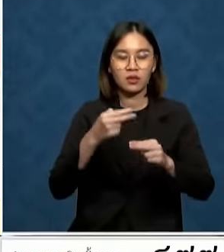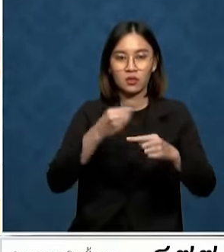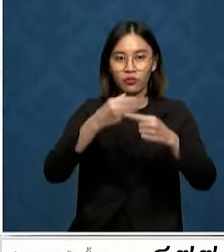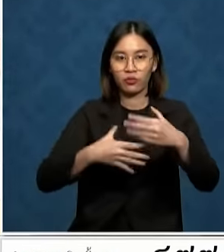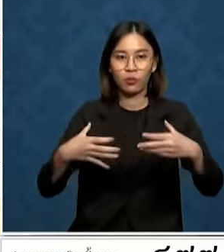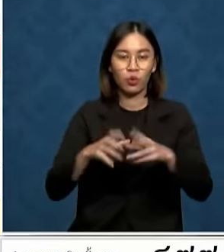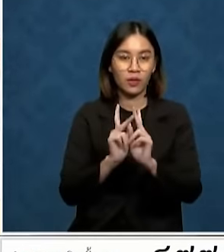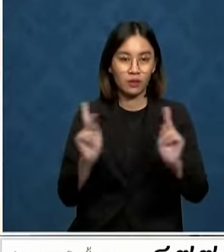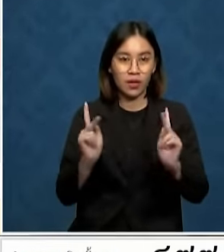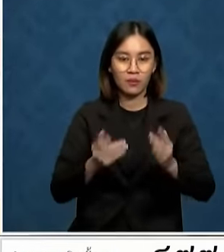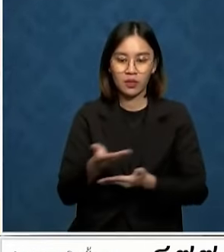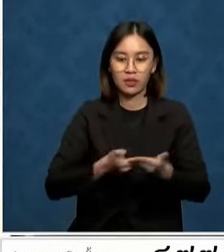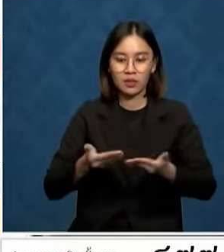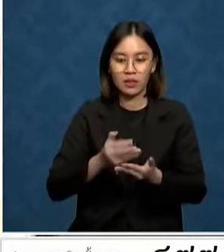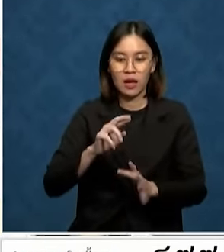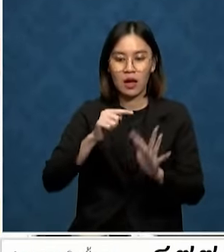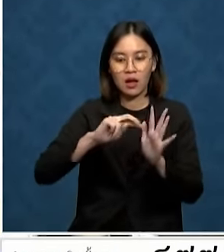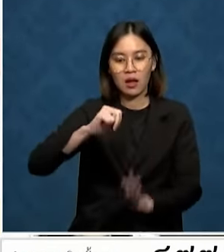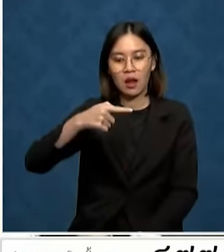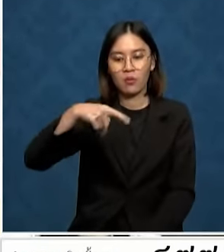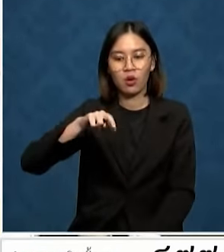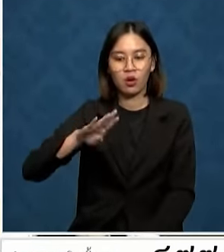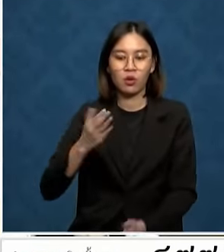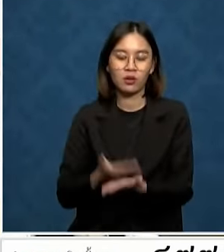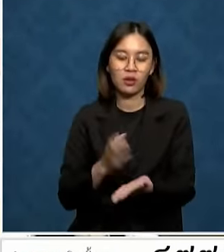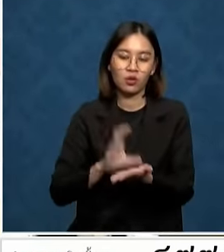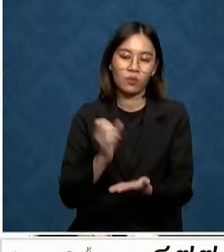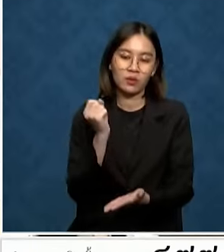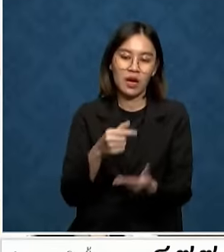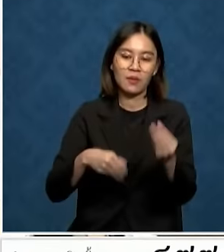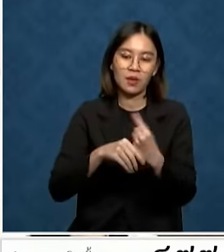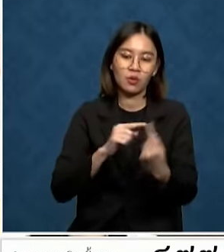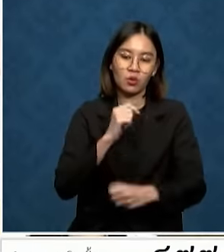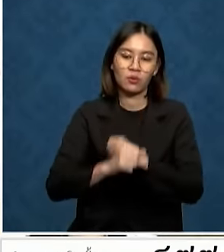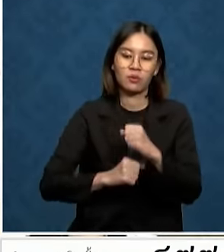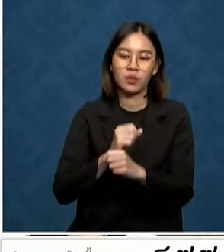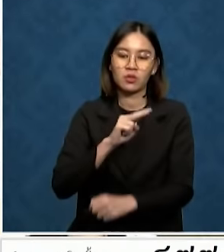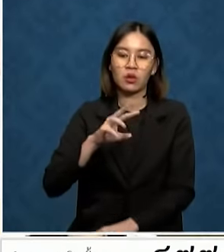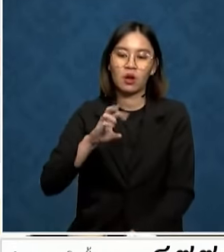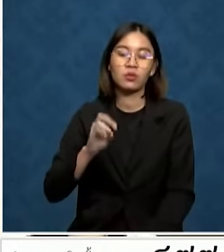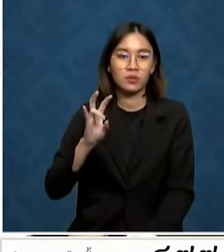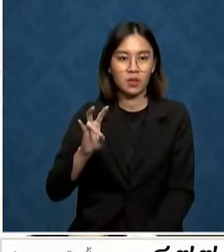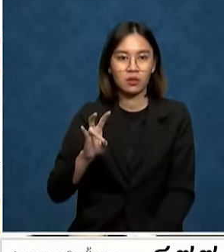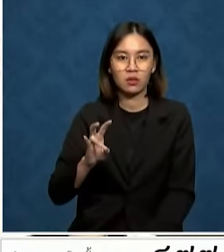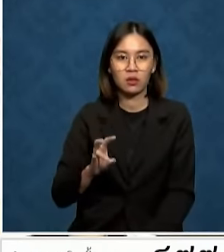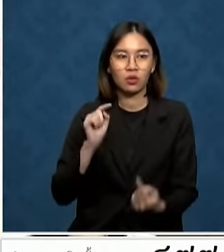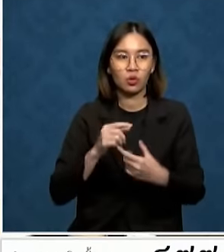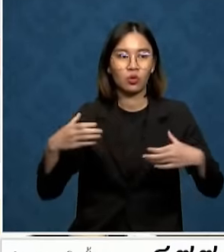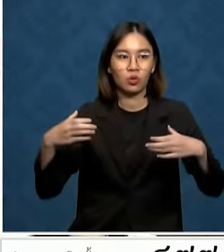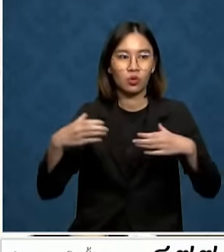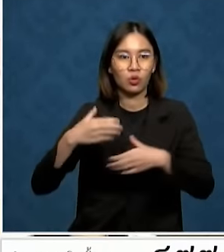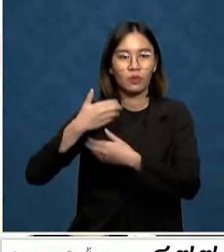ชื่อกมาธิการ pimj r rngth masters general r Gregfครับข